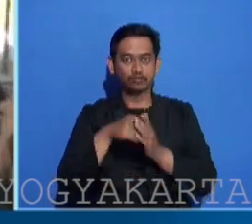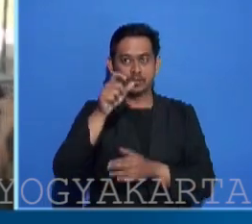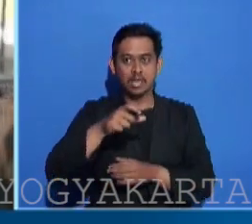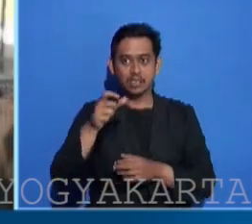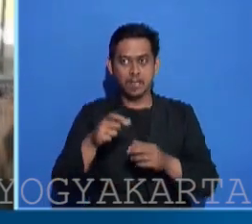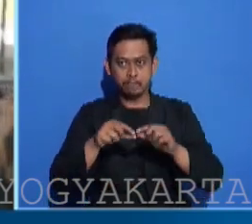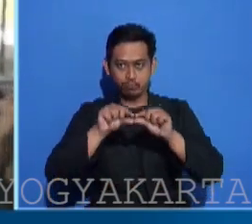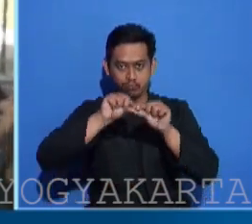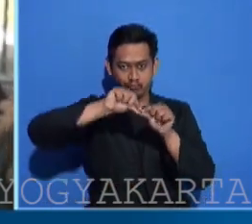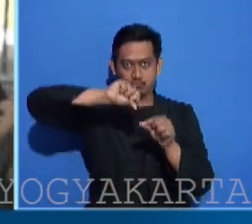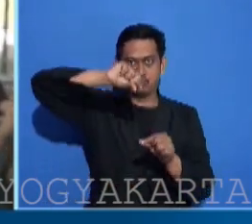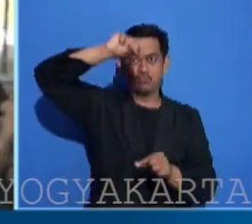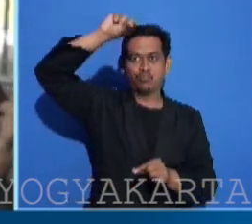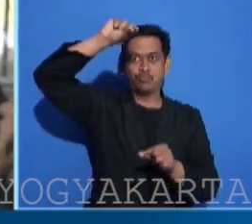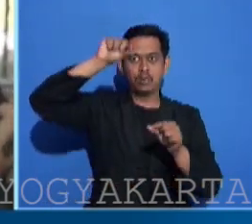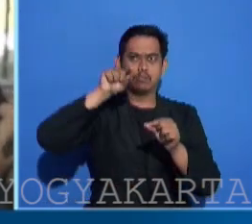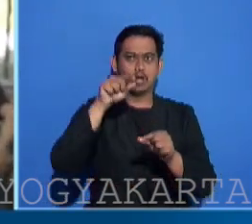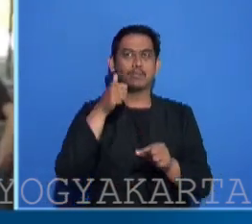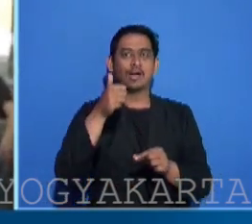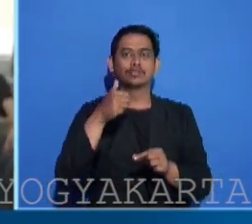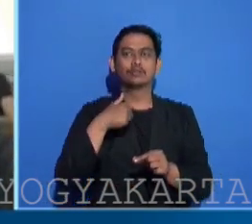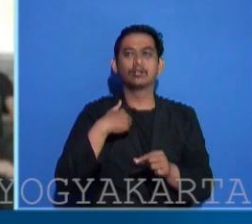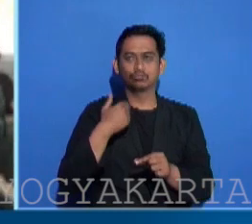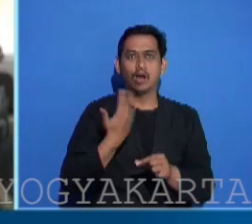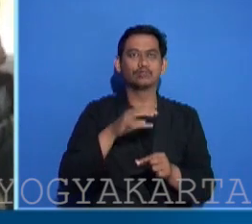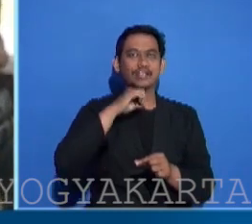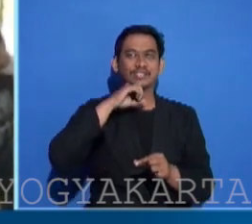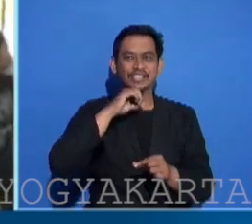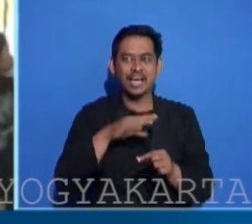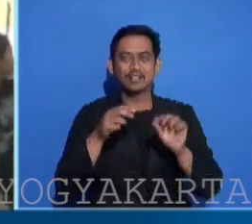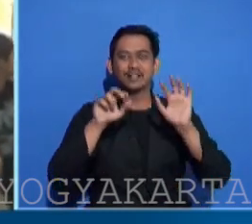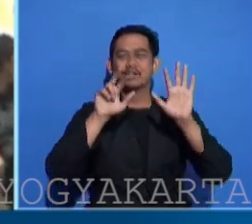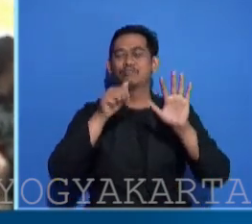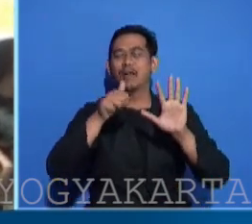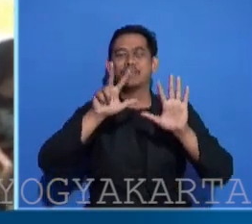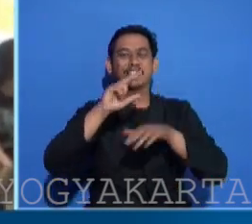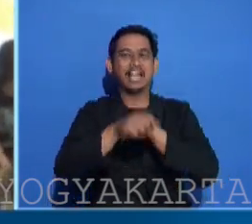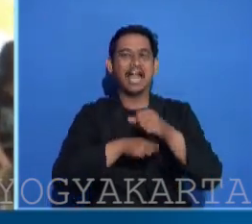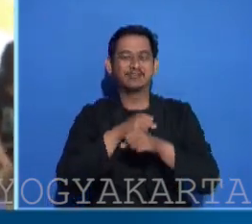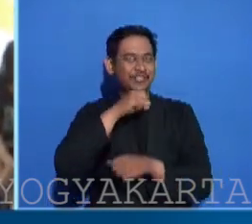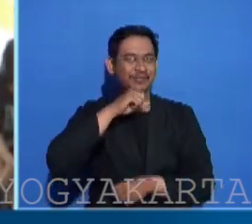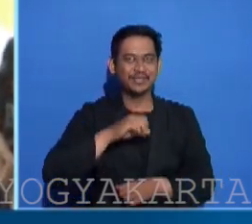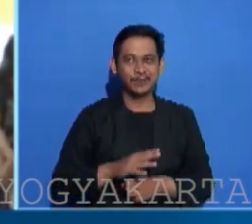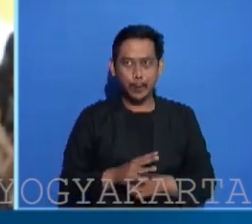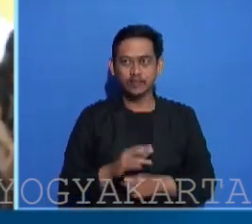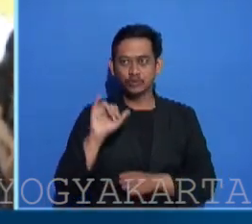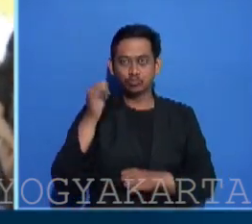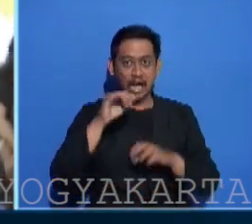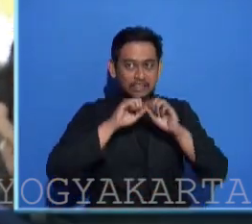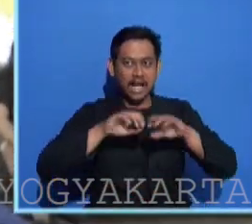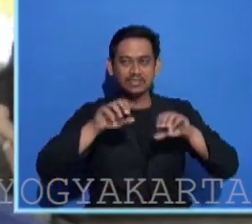panah. Kalau hanya mengandalkan saya sudah tua, umur saya sudah 68 tahun. Ya, kalau ilmu saya tidak saya